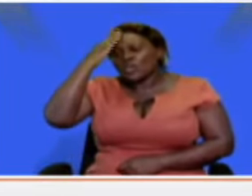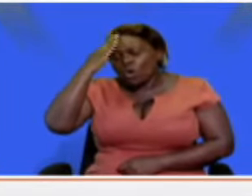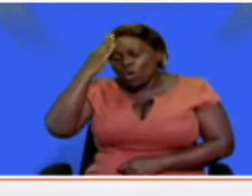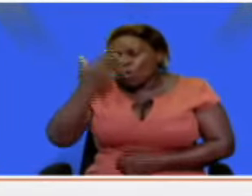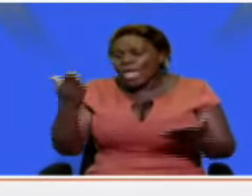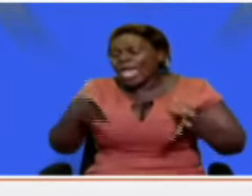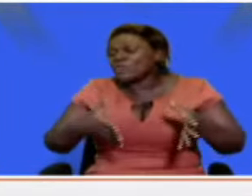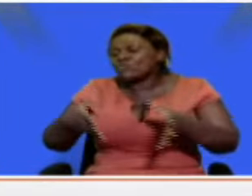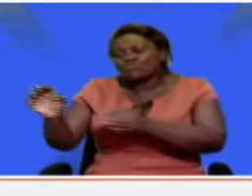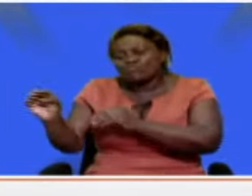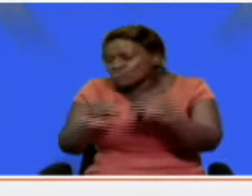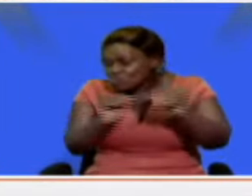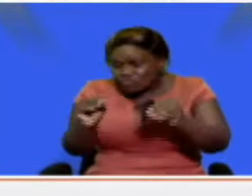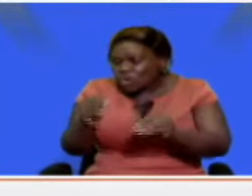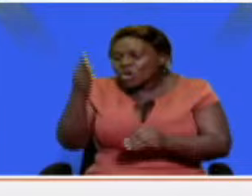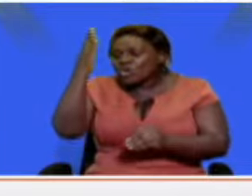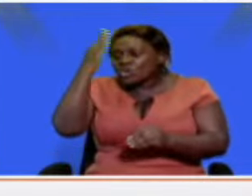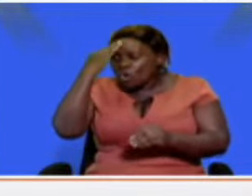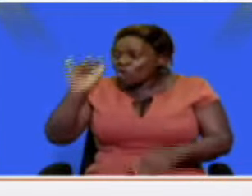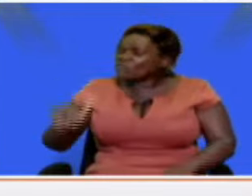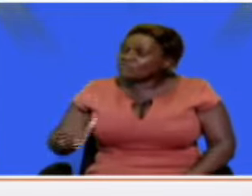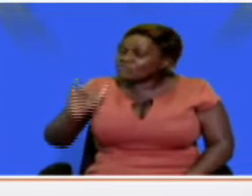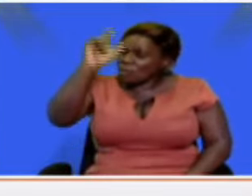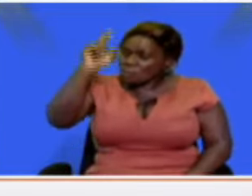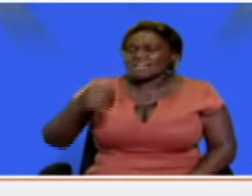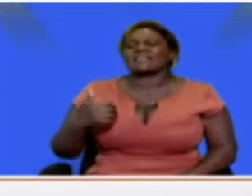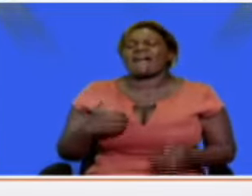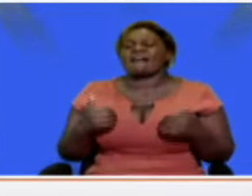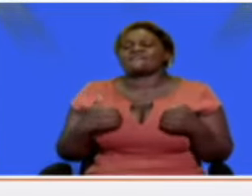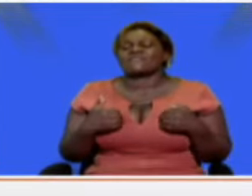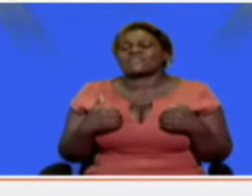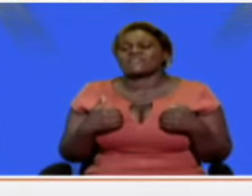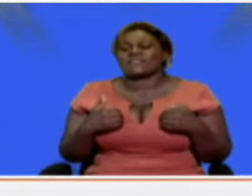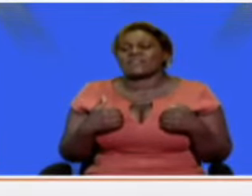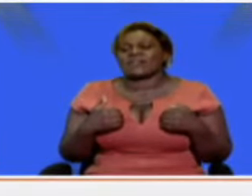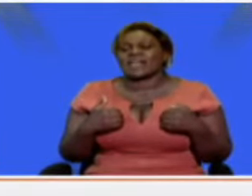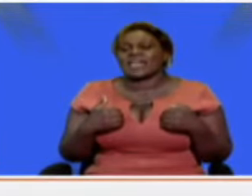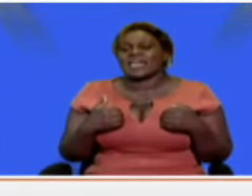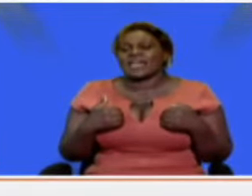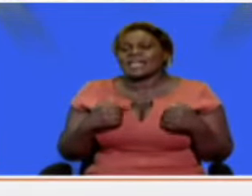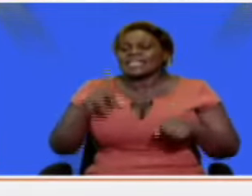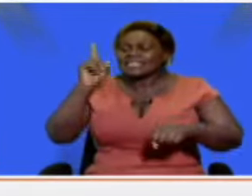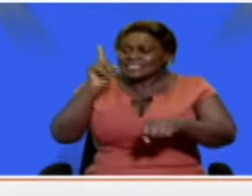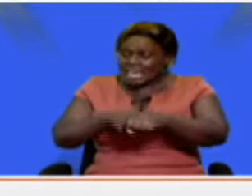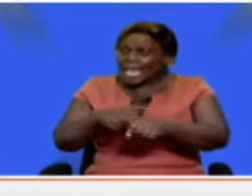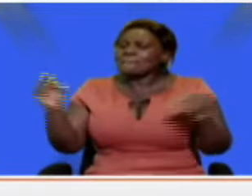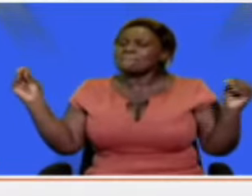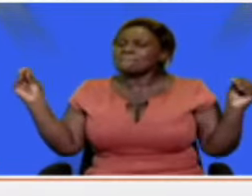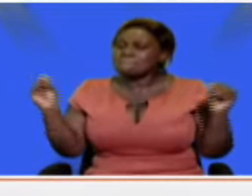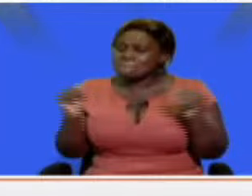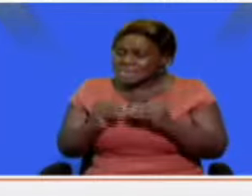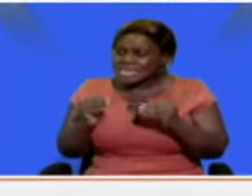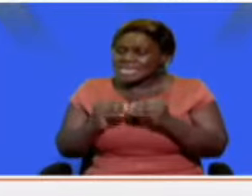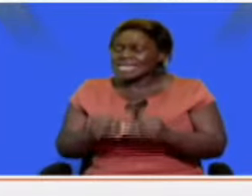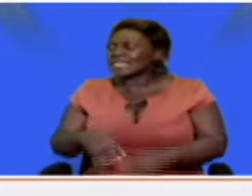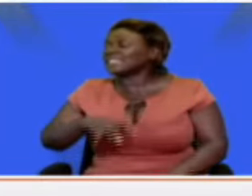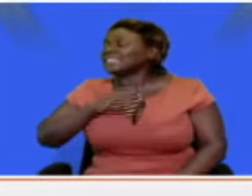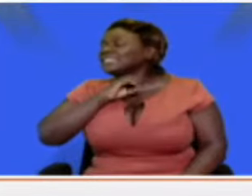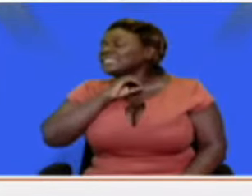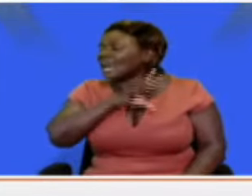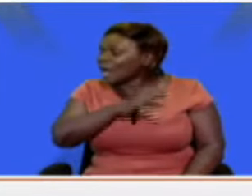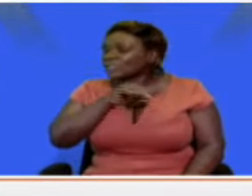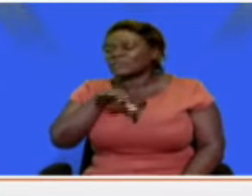akipitia ajue anunue ndege au helicopter mahali tutakuwa tukimkuta tutakuwa tukipiga duru